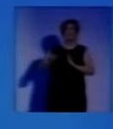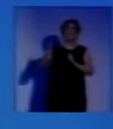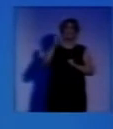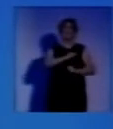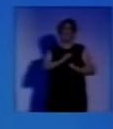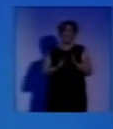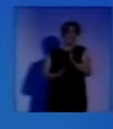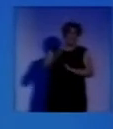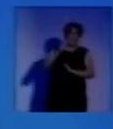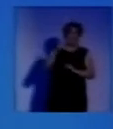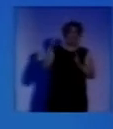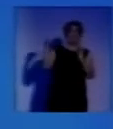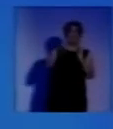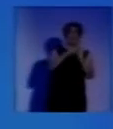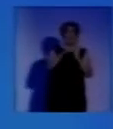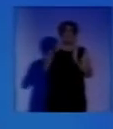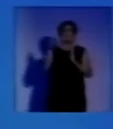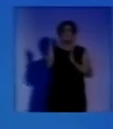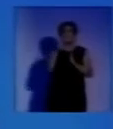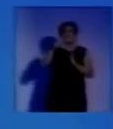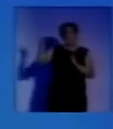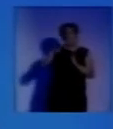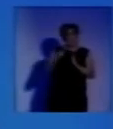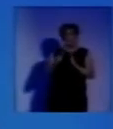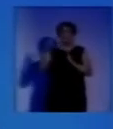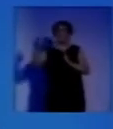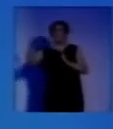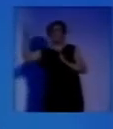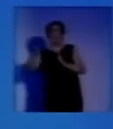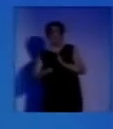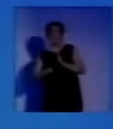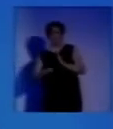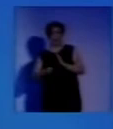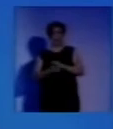το 2018 και μετά από το 3,5% στο 2%.